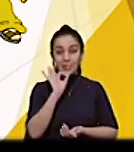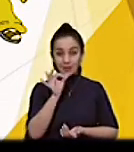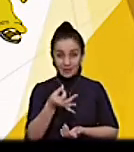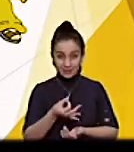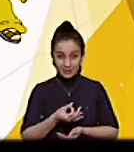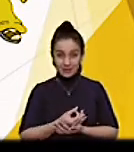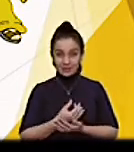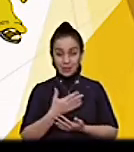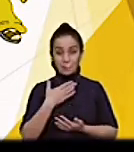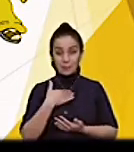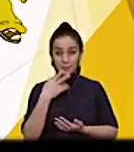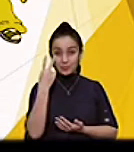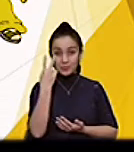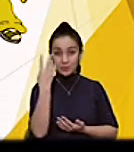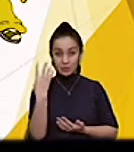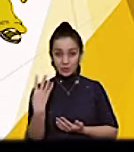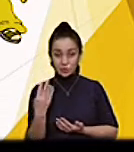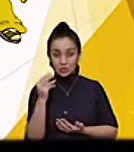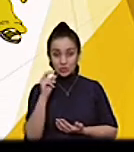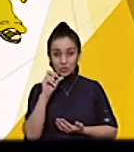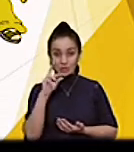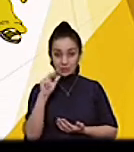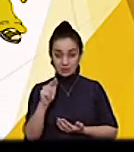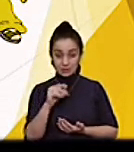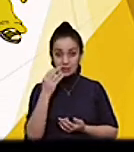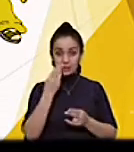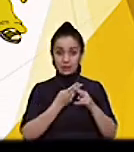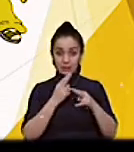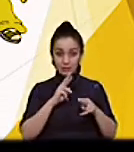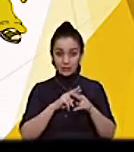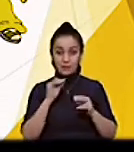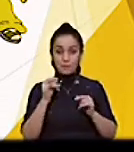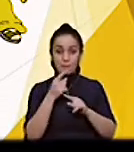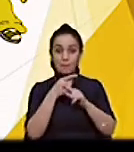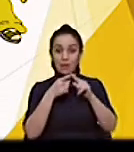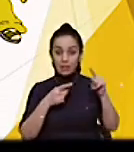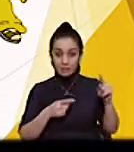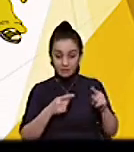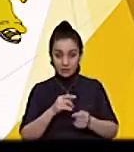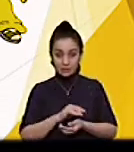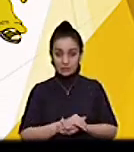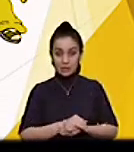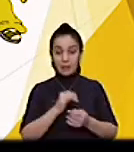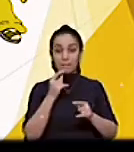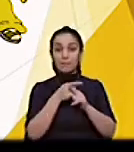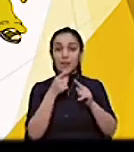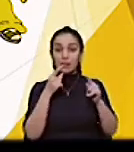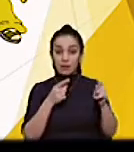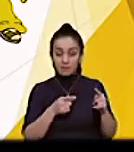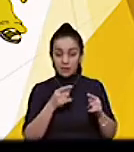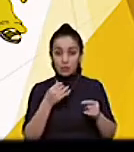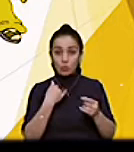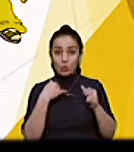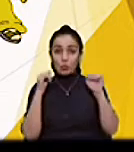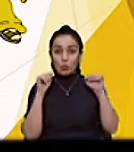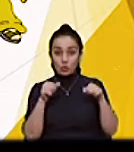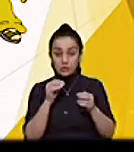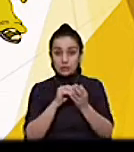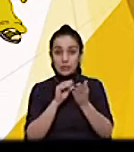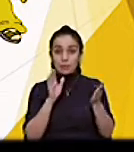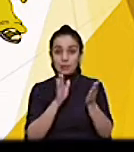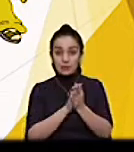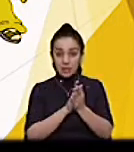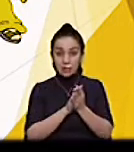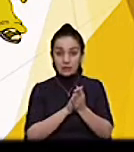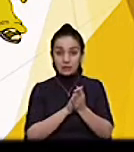Правильно, ребята, 2 четвертые части – это половина. Половину мы можем